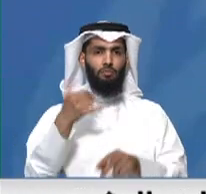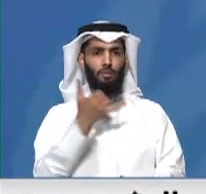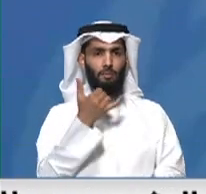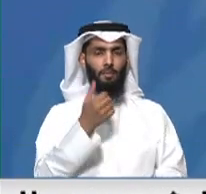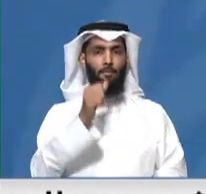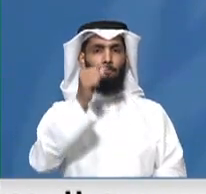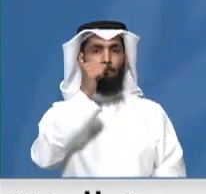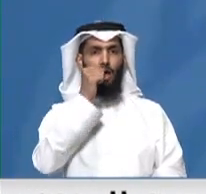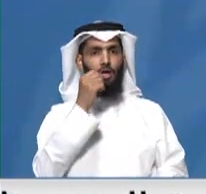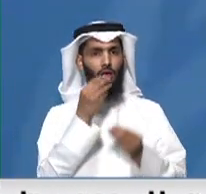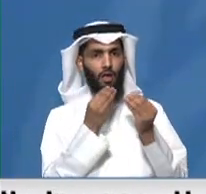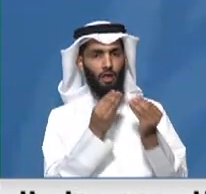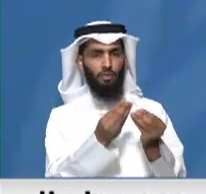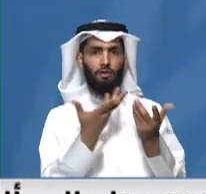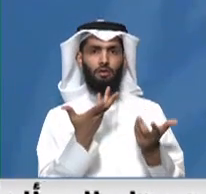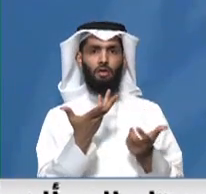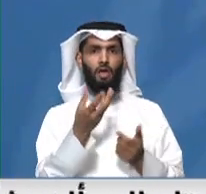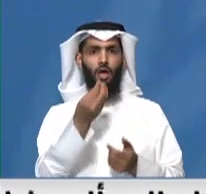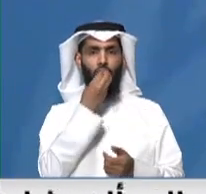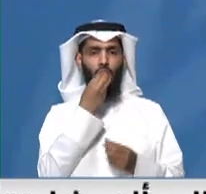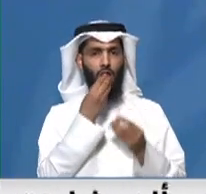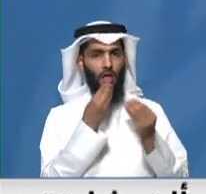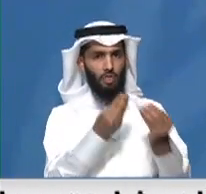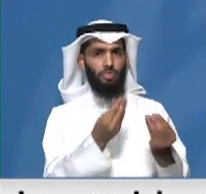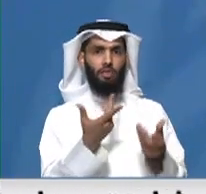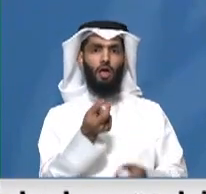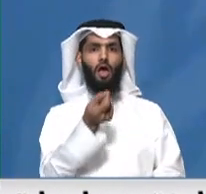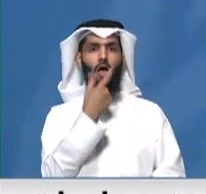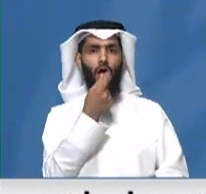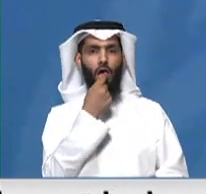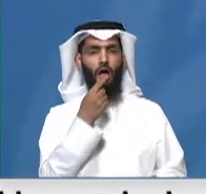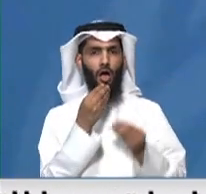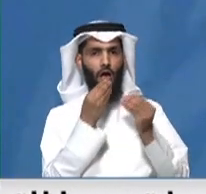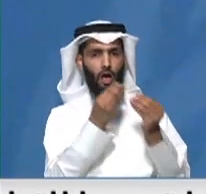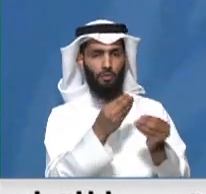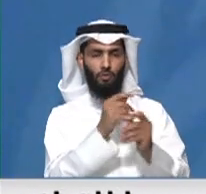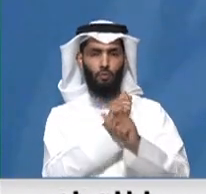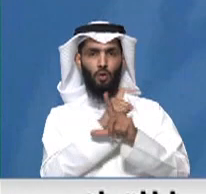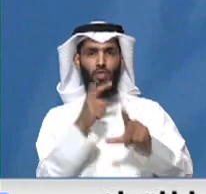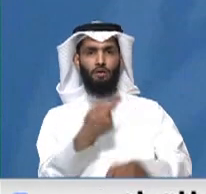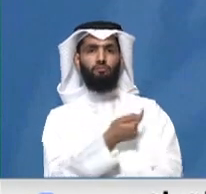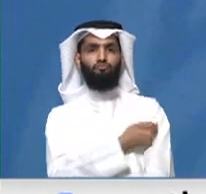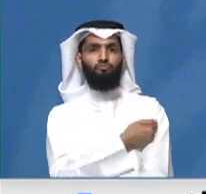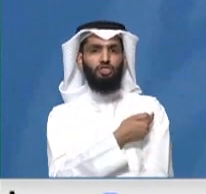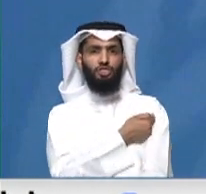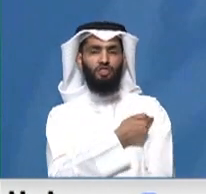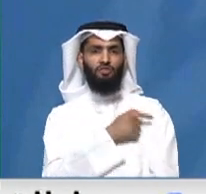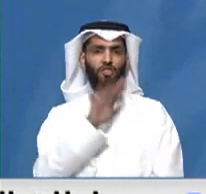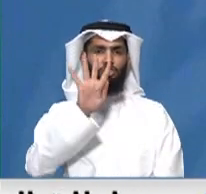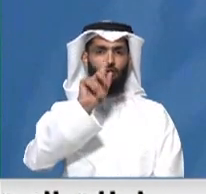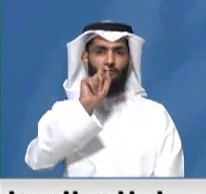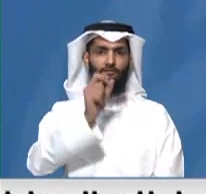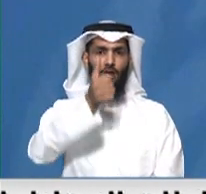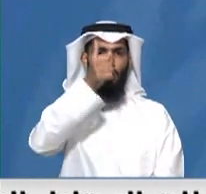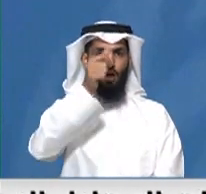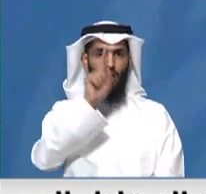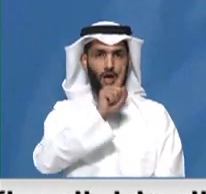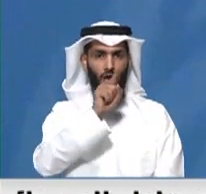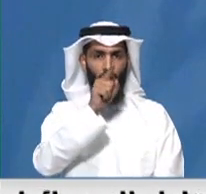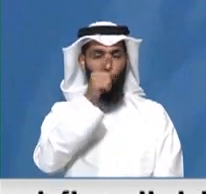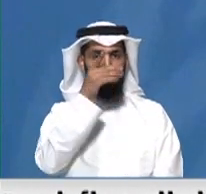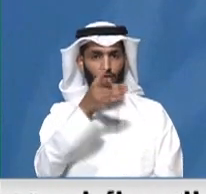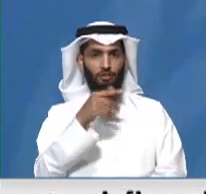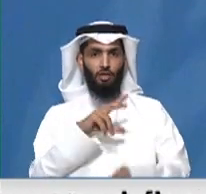وبالطبع الوقود لتشغيل المستشفيات. ما يحدث في مستشفى الشفاء مأساة، وأنا قلقة جدا بشأن موظفي